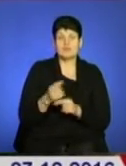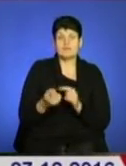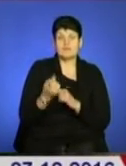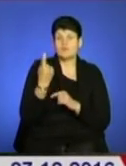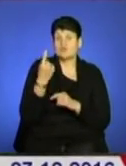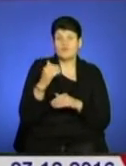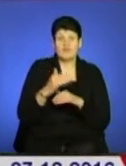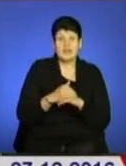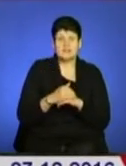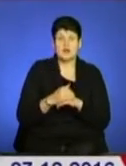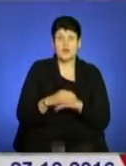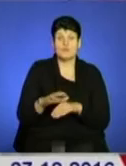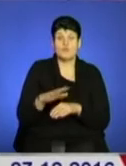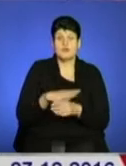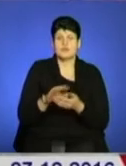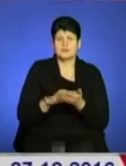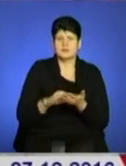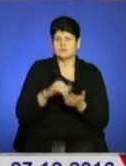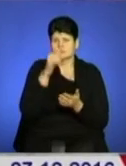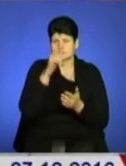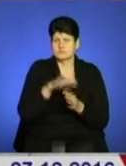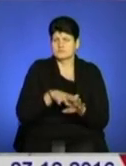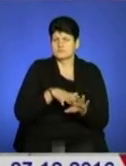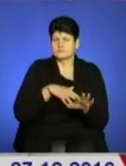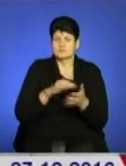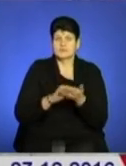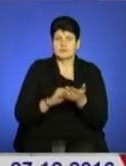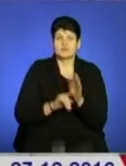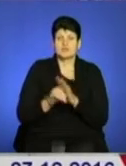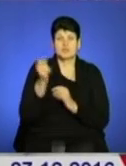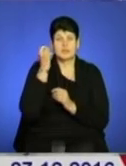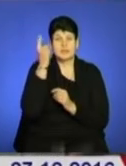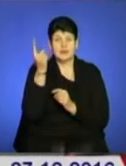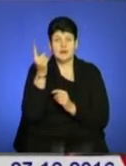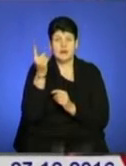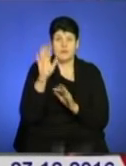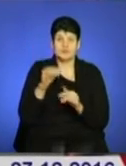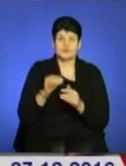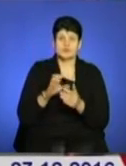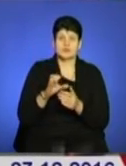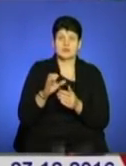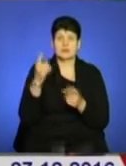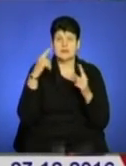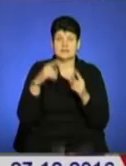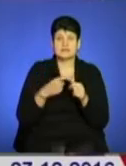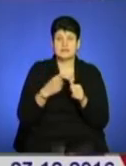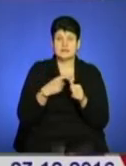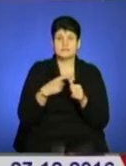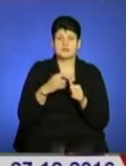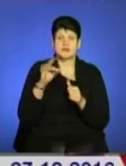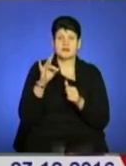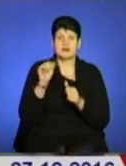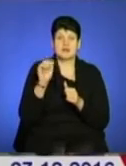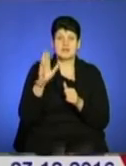один вечір, іноді її пишуть місяцями. Спочатку виникає ідея, потім сюжет. Казка називається «Роликова